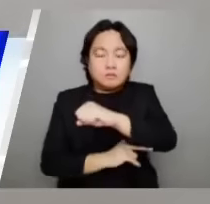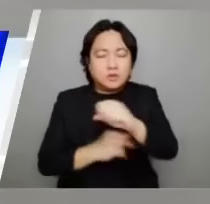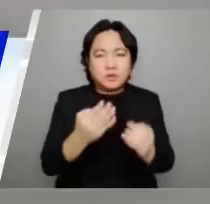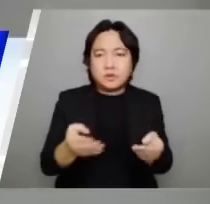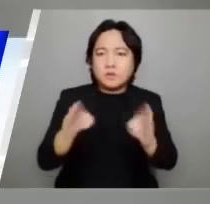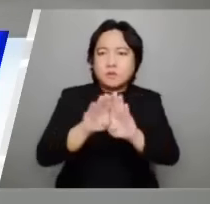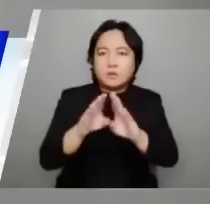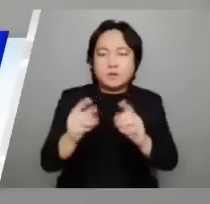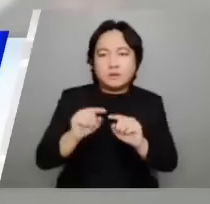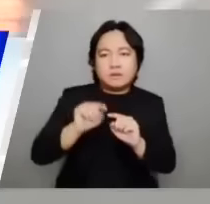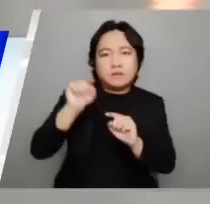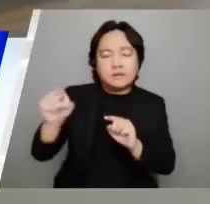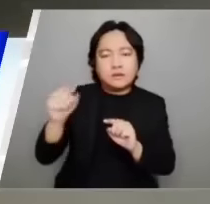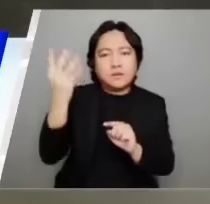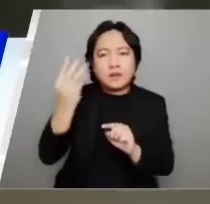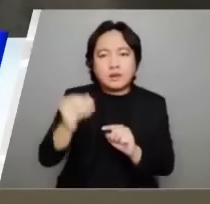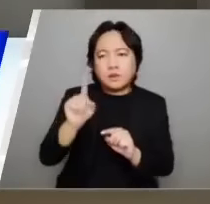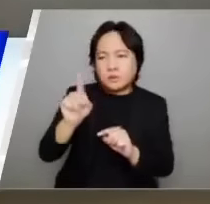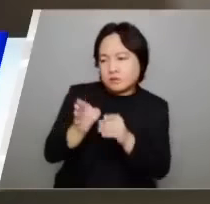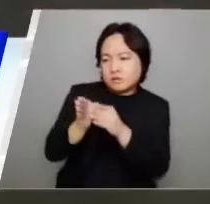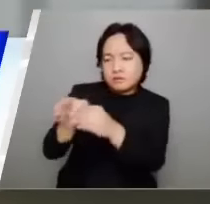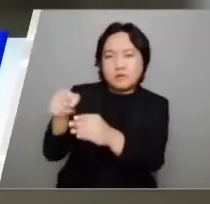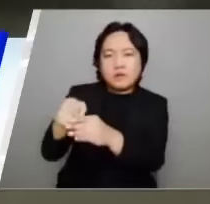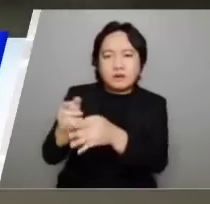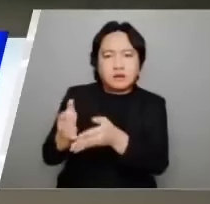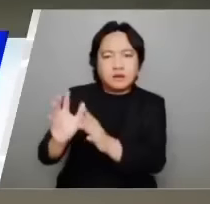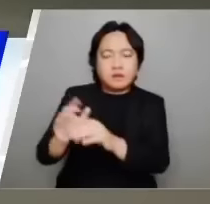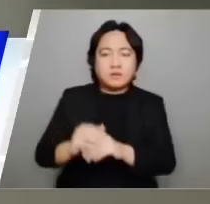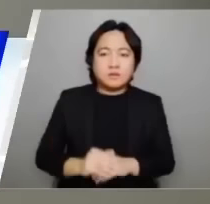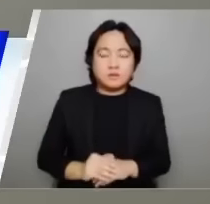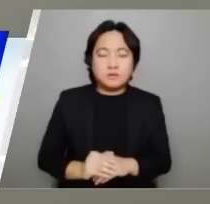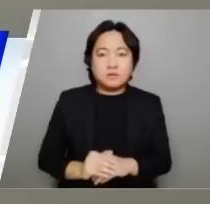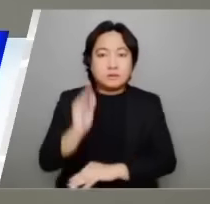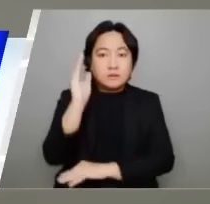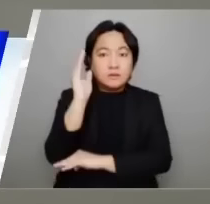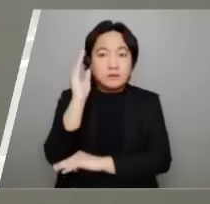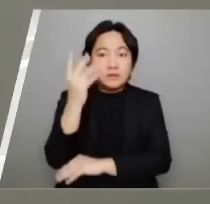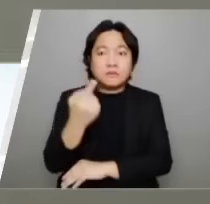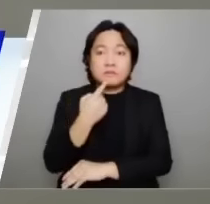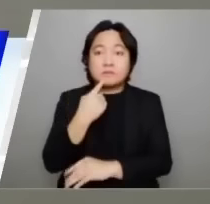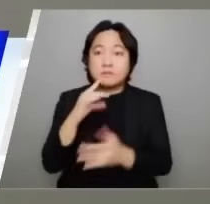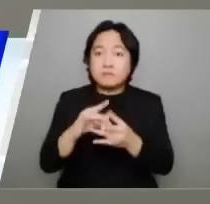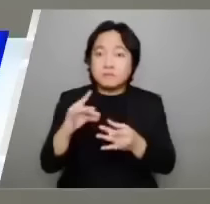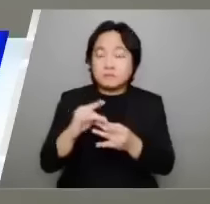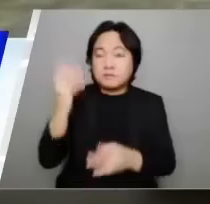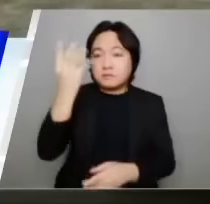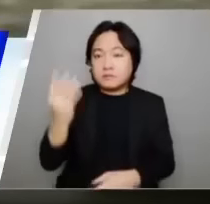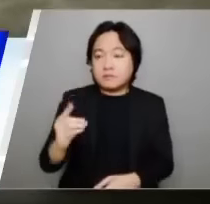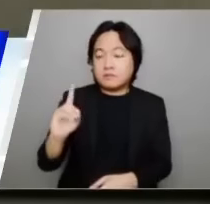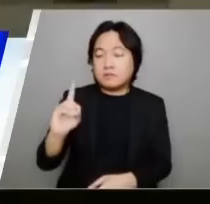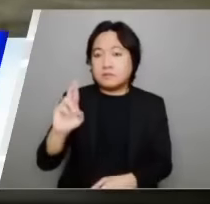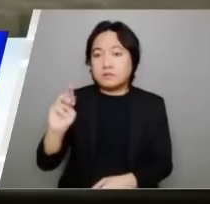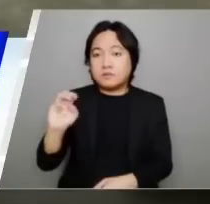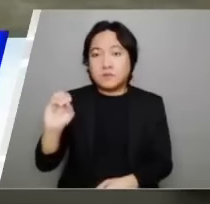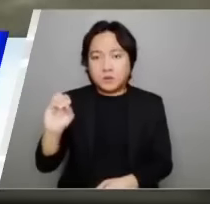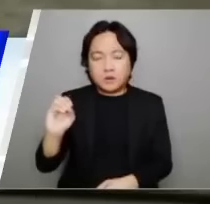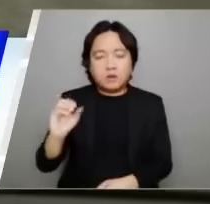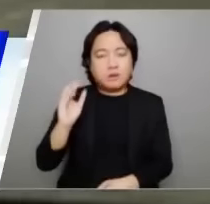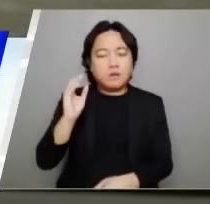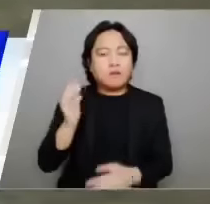na nadaraanan. Bago magtanghali pa ang huling situational report ng Batangas PDRMO kaya posibleng nadagdagan pa ang halos